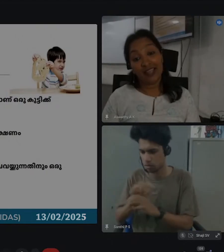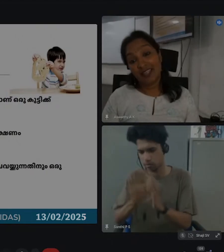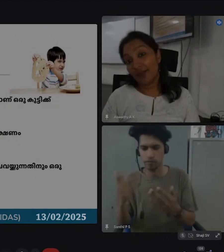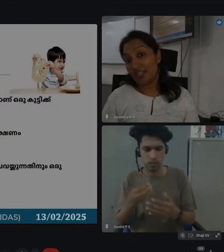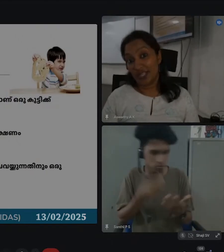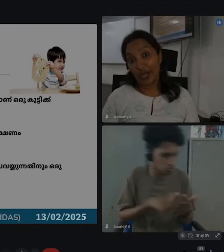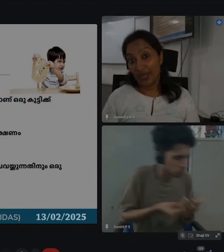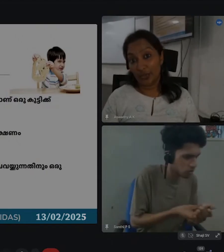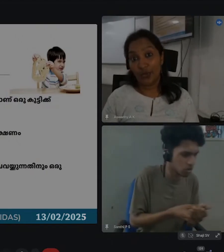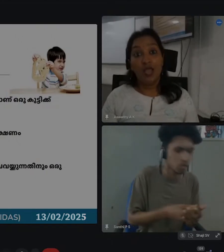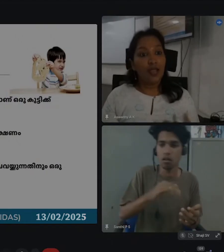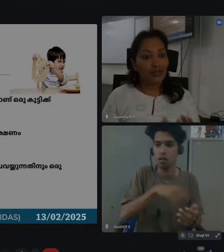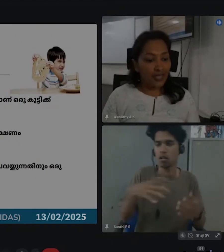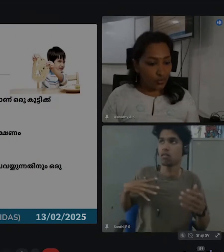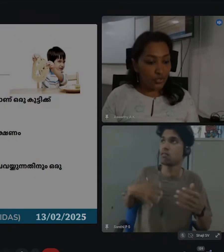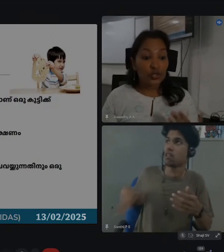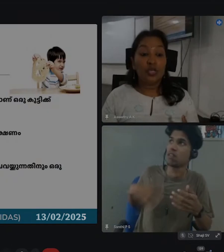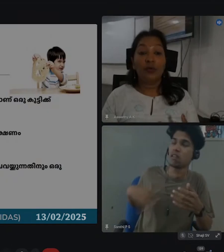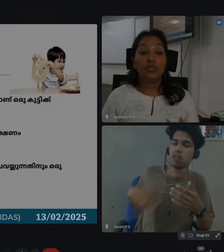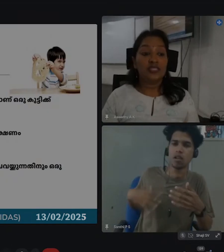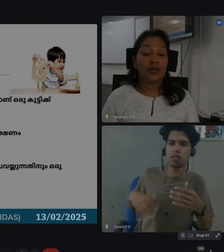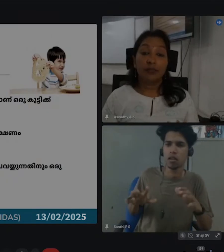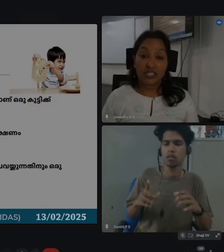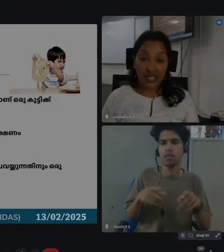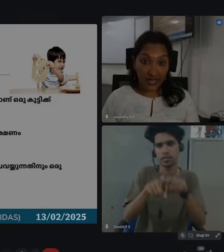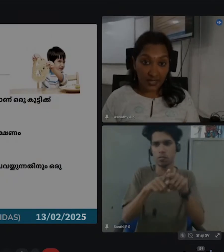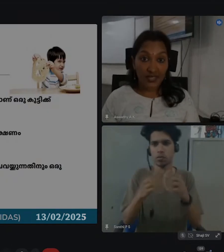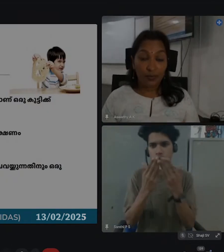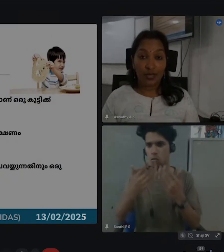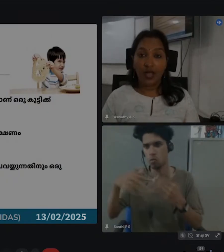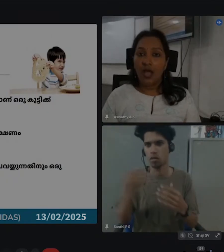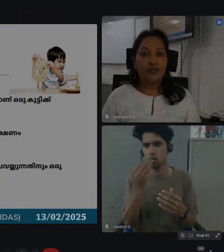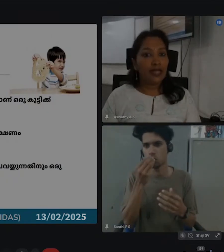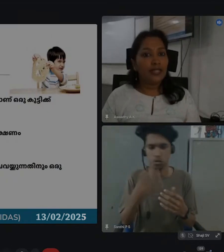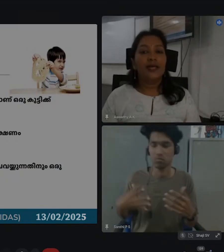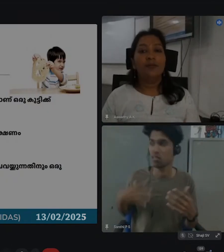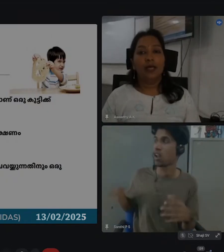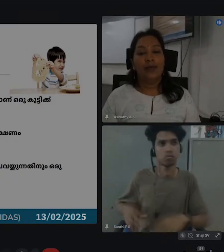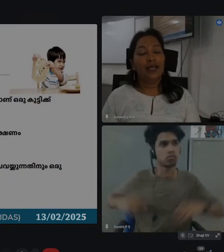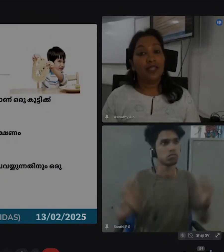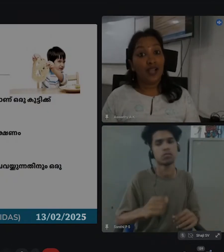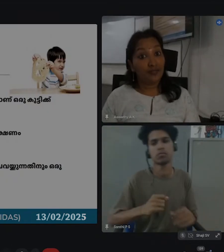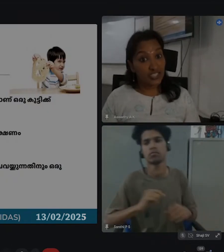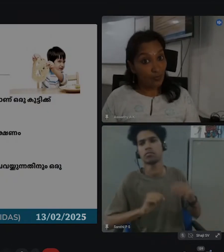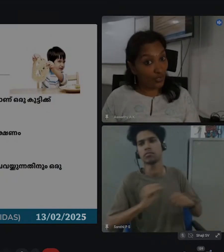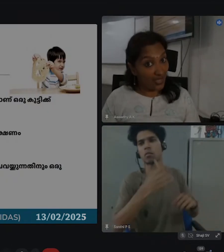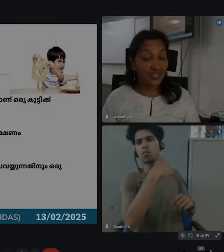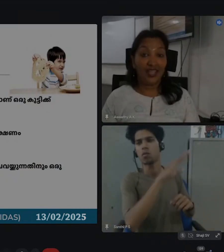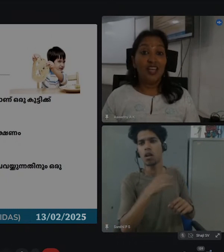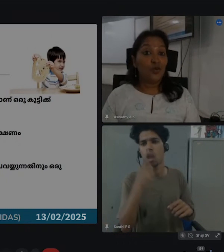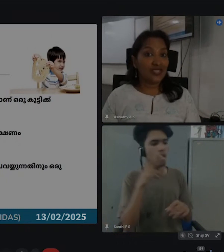മാതാപിതാക്കളും വളരെയധികം ആശങ്ക ഉണ്ടാക്കുന്നു. രാവിലെ കുഞ്ഞ് സ്കൂളിൽ പോകുന്ന സമയത്ത് ഭക്ഷണം കഴിക്കാതെ പോവുക, അത് വളരെയധികം മാതാപിതാക്കൾക്ക്